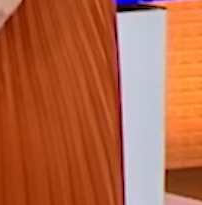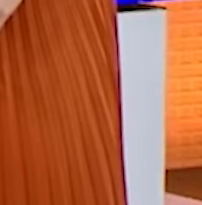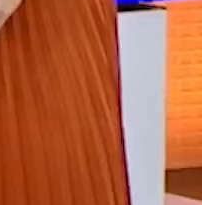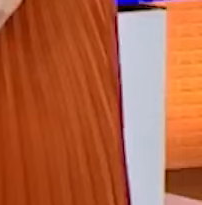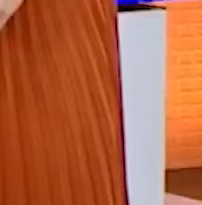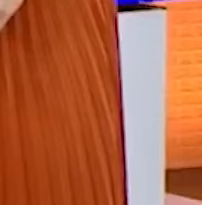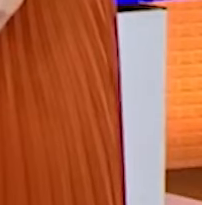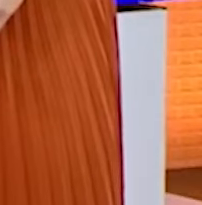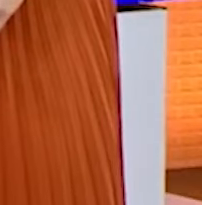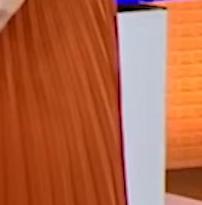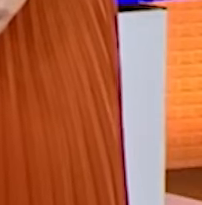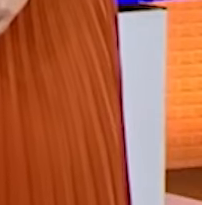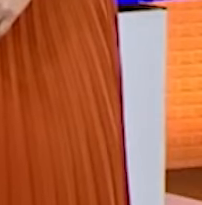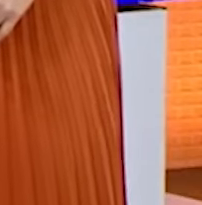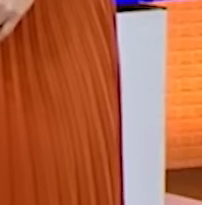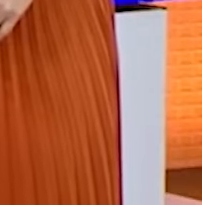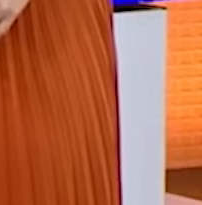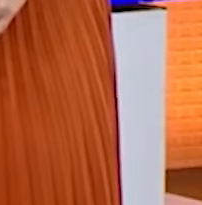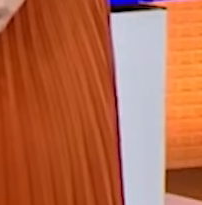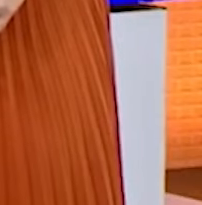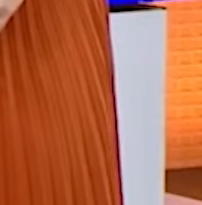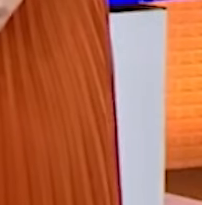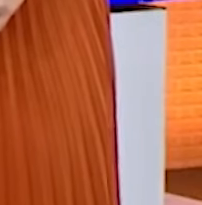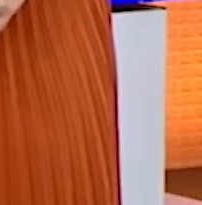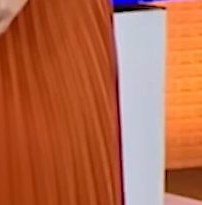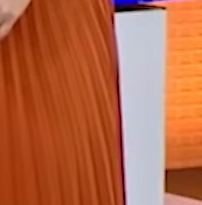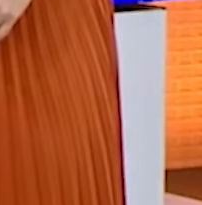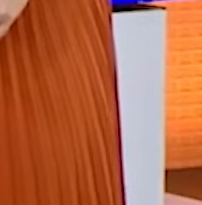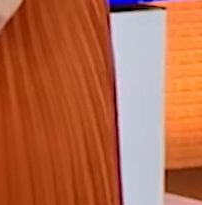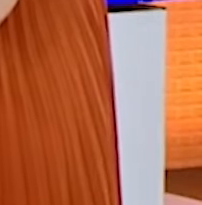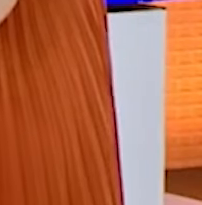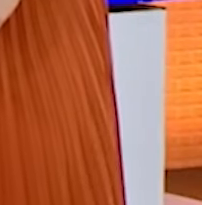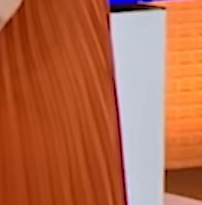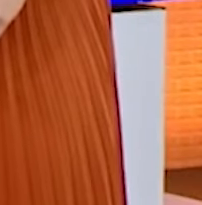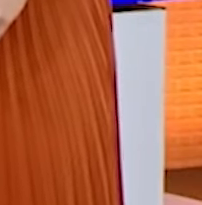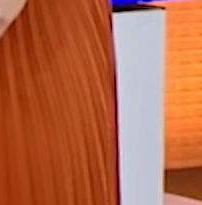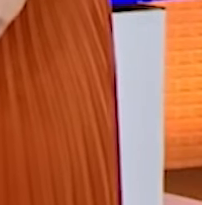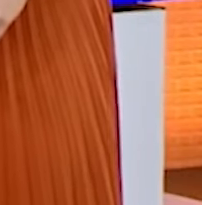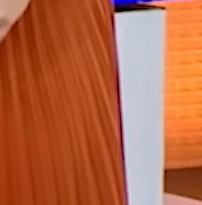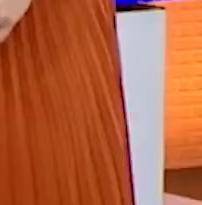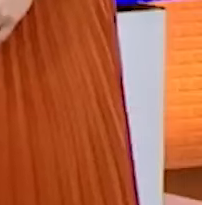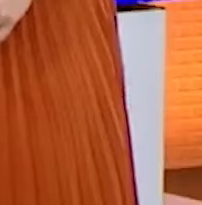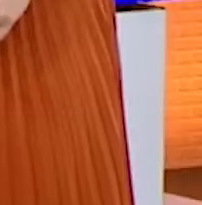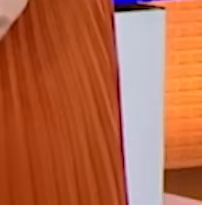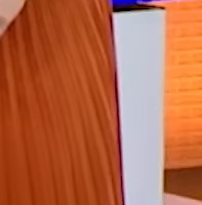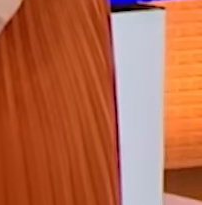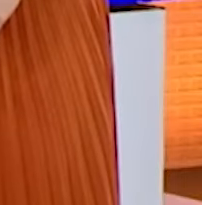Sa mga balita, mag-subscribe sa GMA Integrated News sa YouTube. Sa mga kapuso abroad, subaybayan niyo po